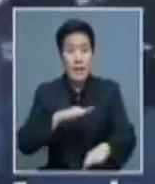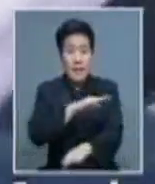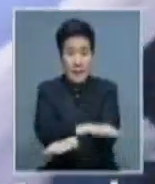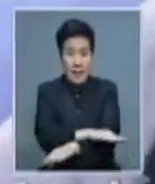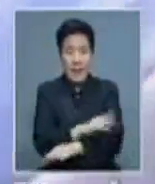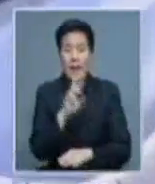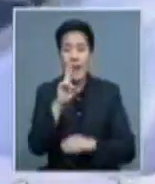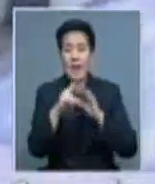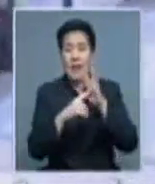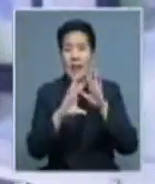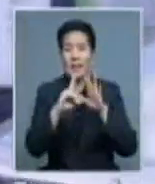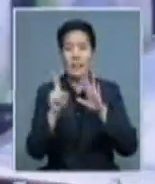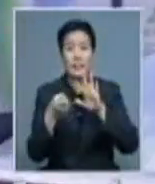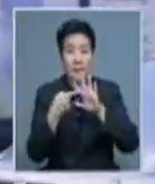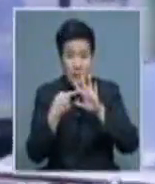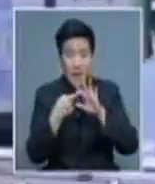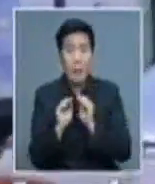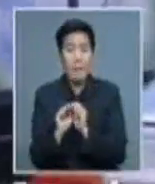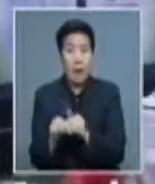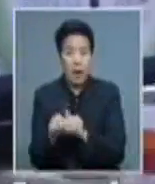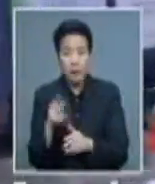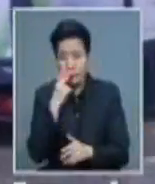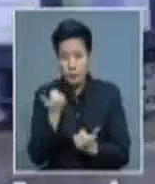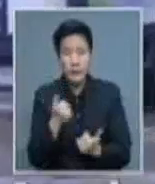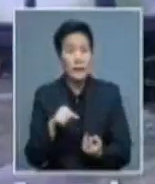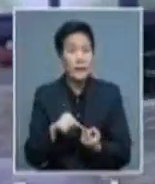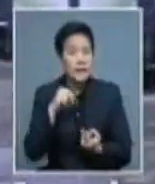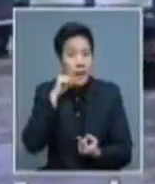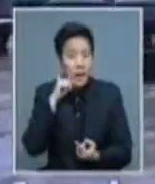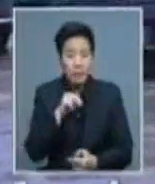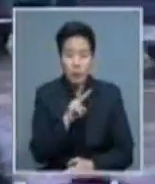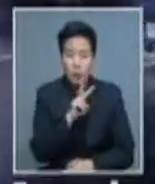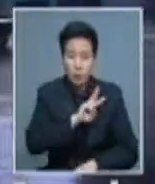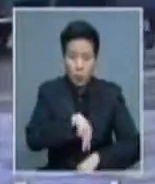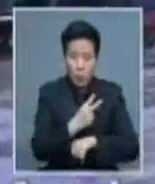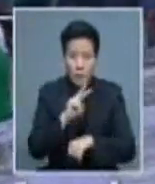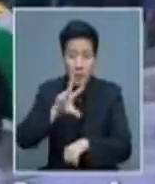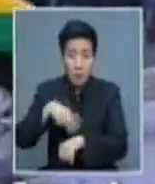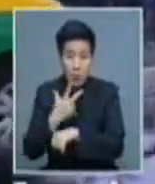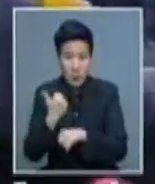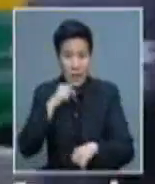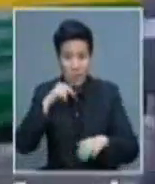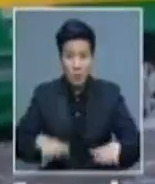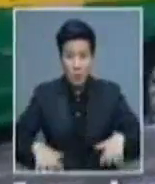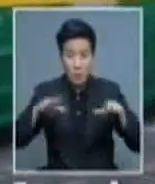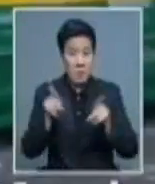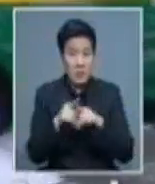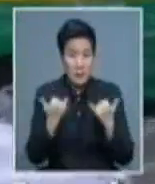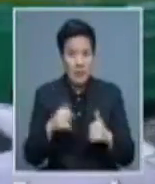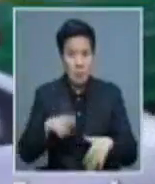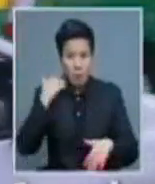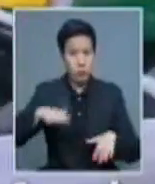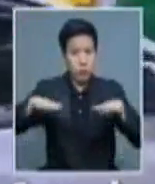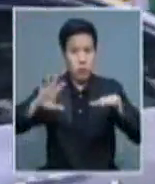ดพร้าวค่ะจะเห็นได้นะคะว่าปริมาณน้ำน่ะในช่วงก่อนหน้านี้ประมาณ 2-3 ชั่วโมงยังไม่ท่วมขนาดนี้นะคะ